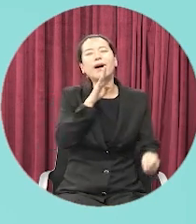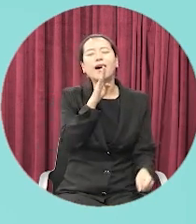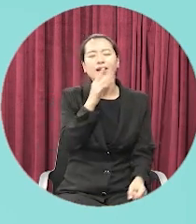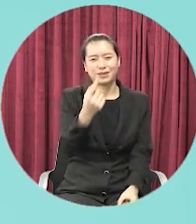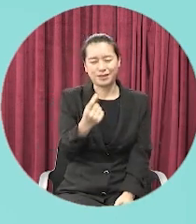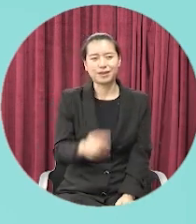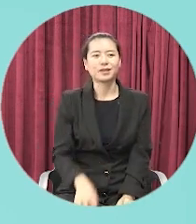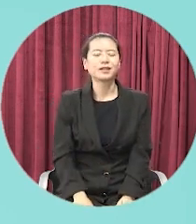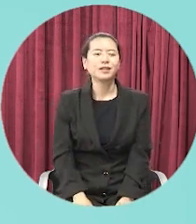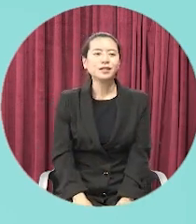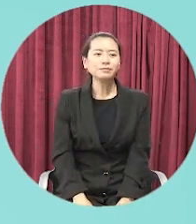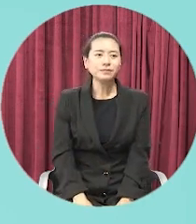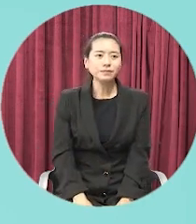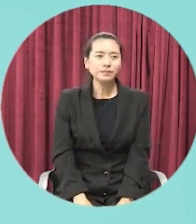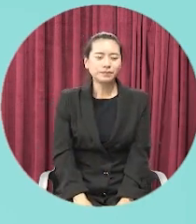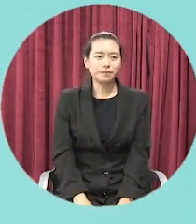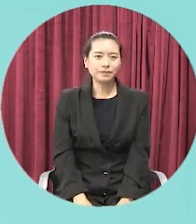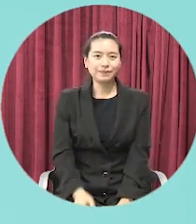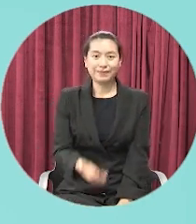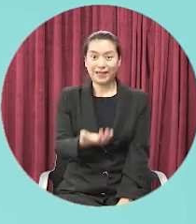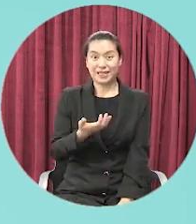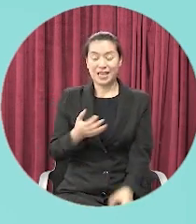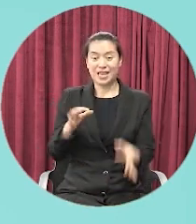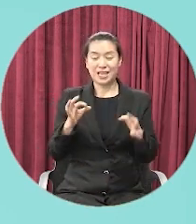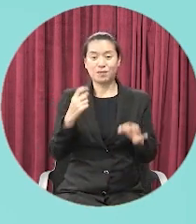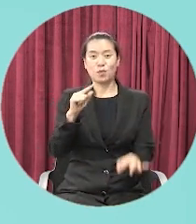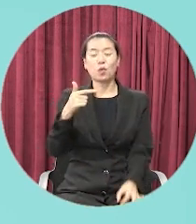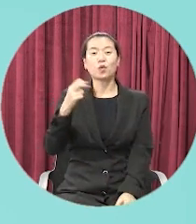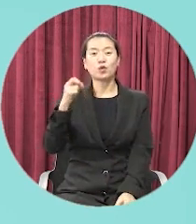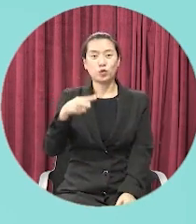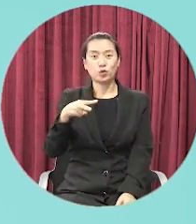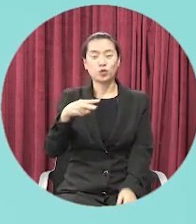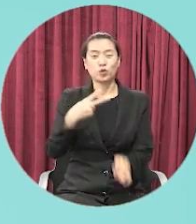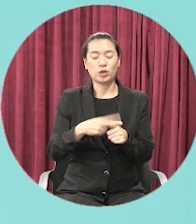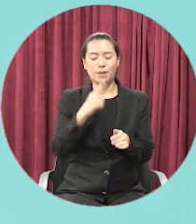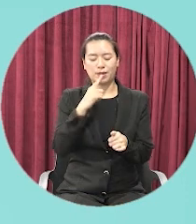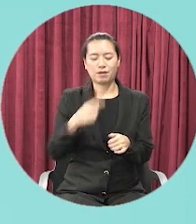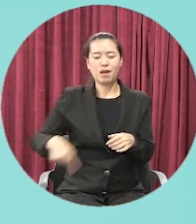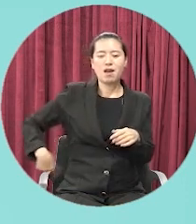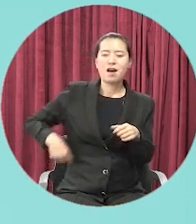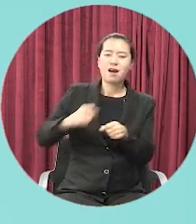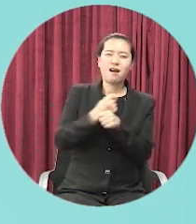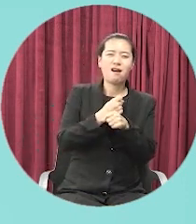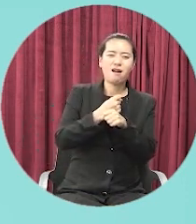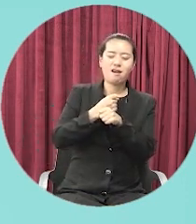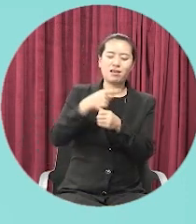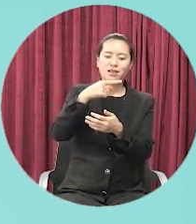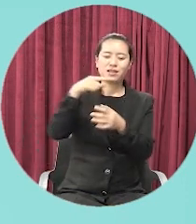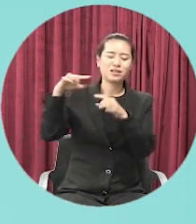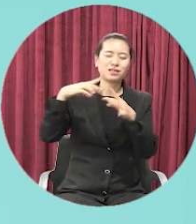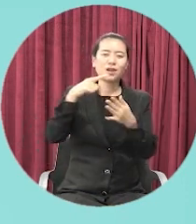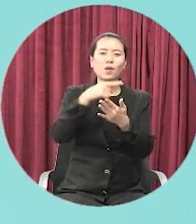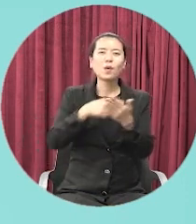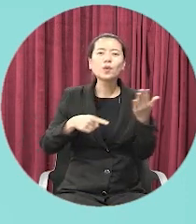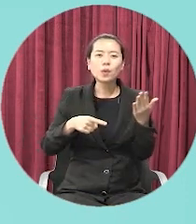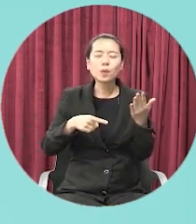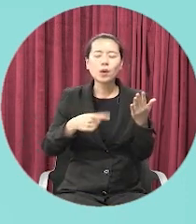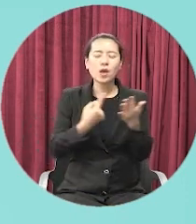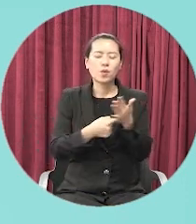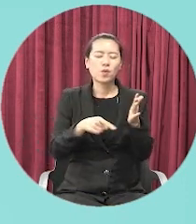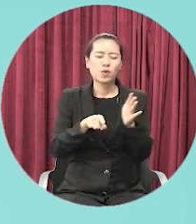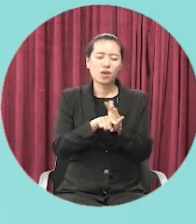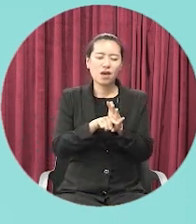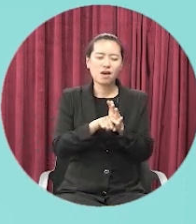해주셨으면 좋겠고 아까 또 긴 우유 과자 님께서 척수 설상 포개 가 없다고 말씀하셨는데 이거는 근본적인 문제는